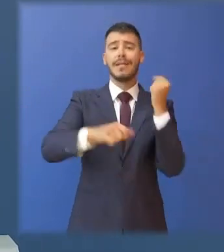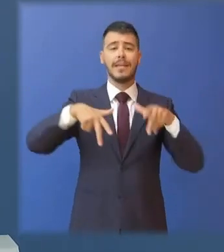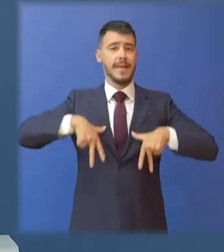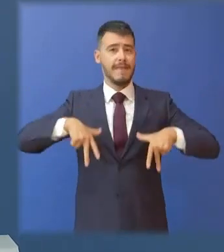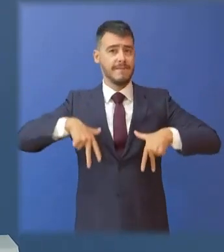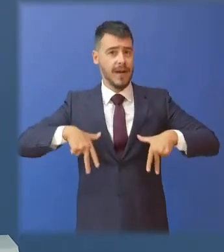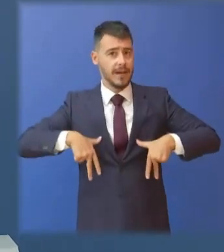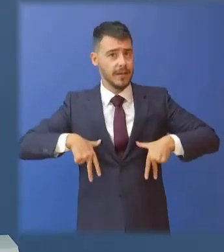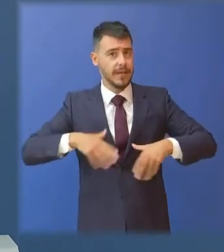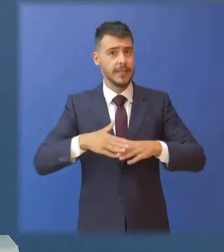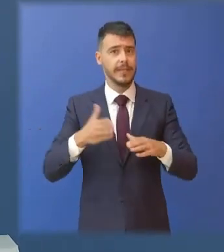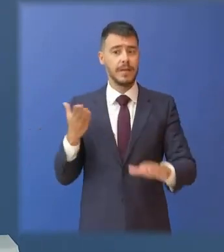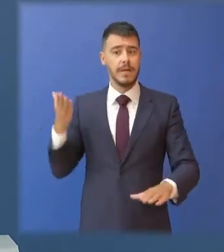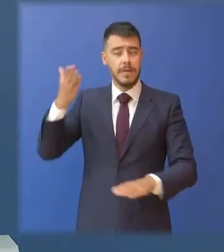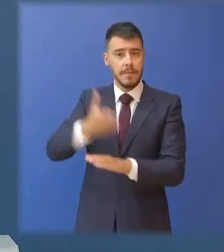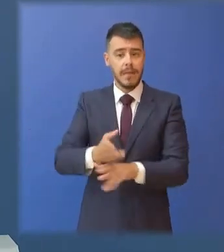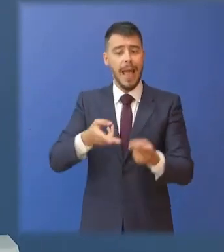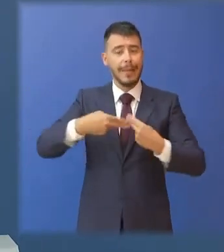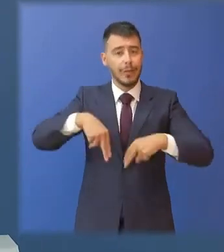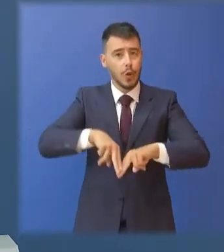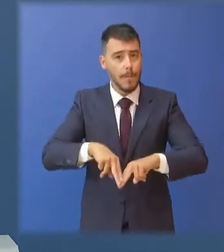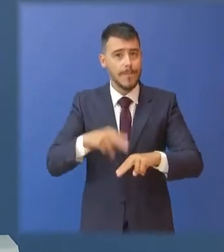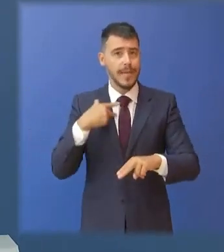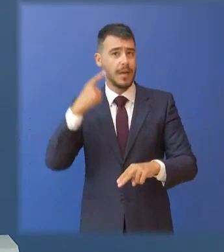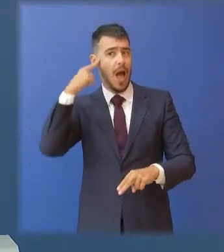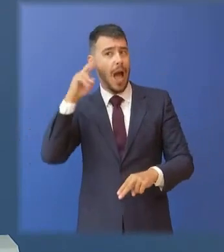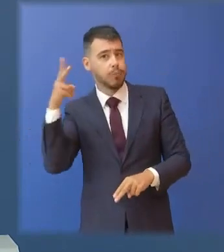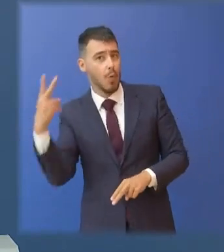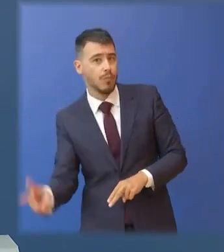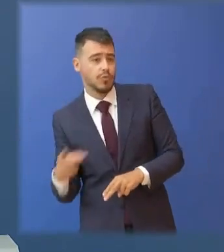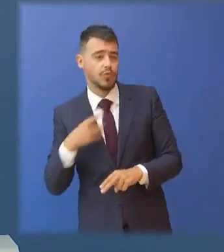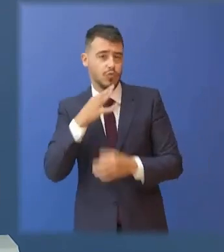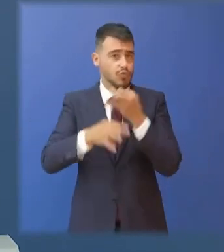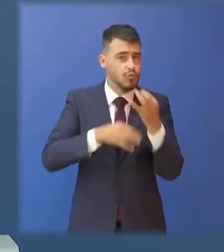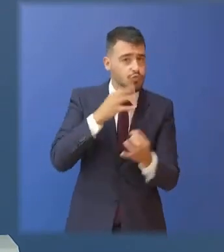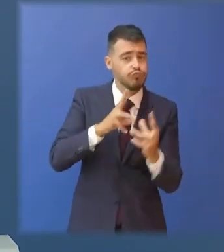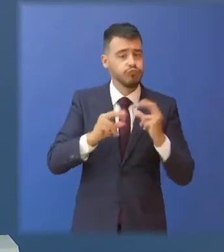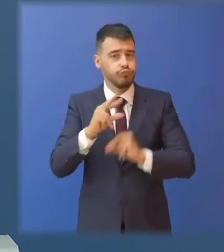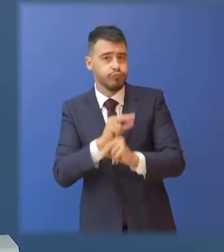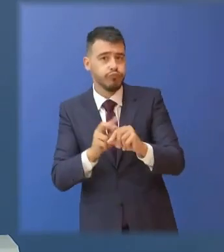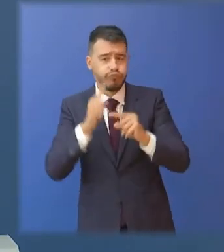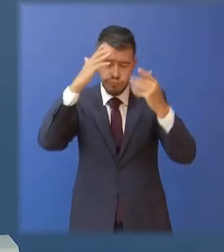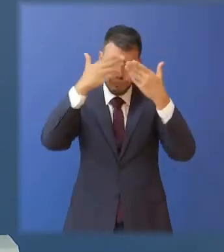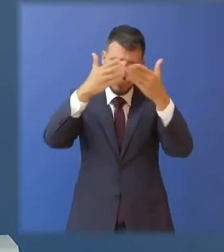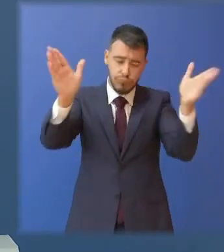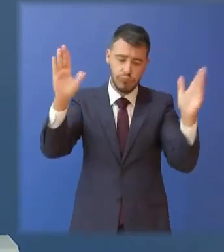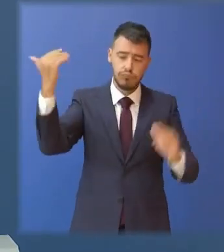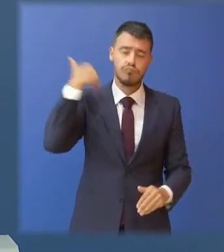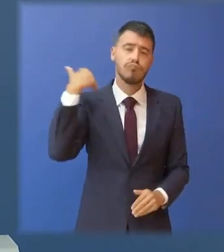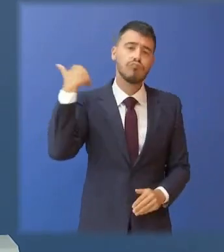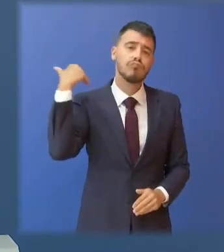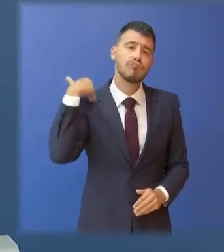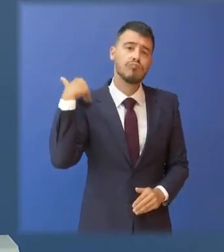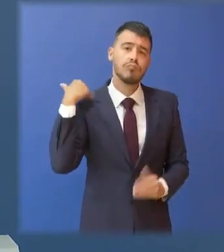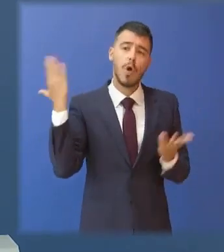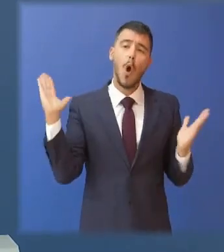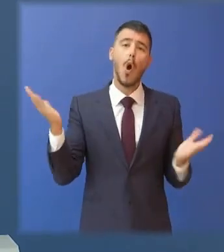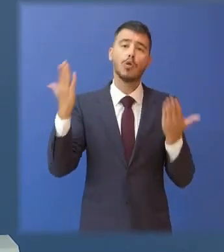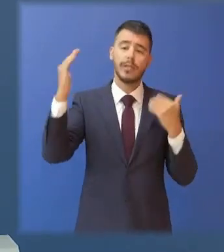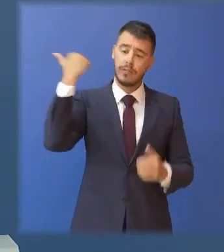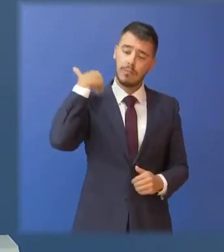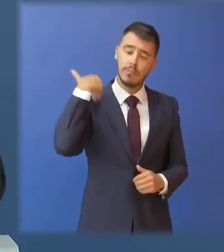στις συνεδρίες της Επιτροπής, ενημέρωσαν, κατέθεσαν τις απόψεις τους. Ό,τι μας ζητηθεί, που να είναι προς την κατεύθυνση της